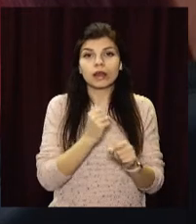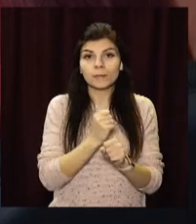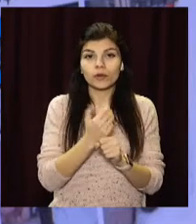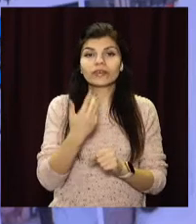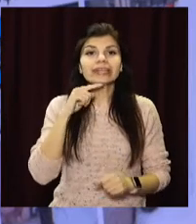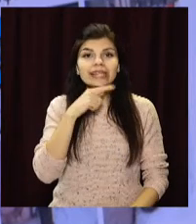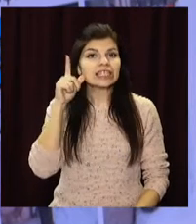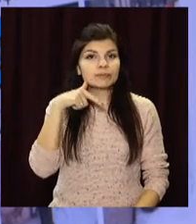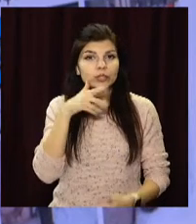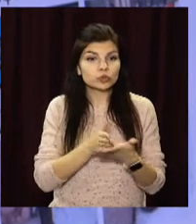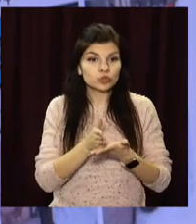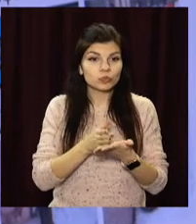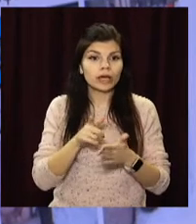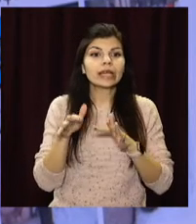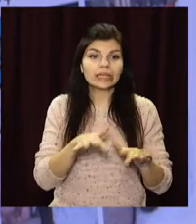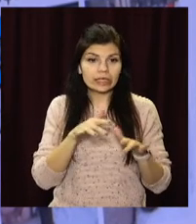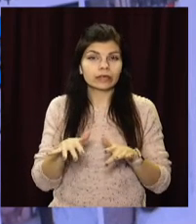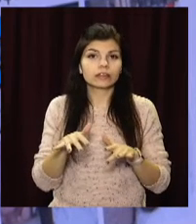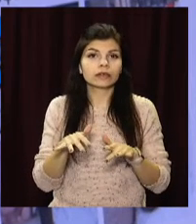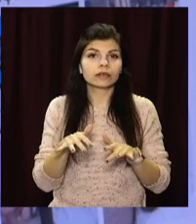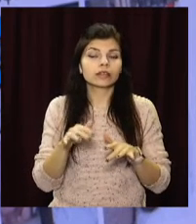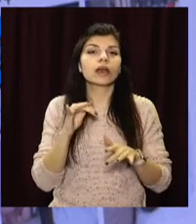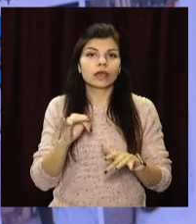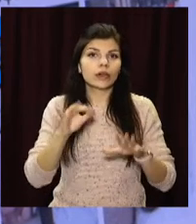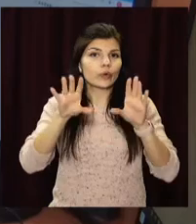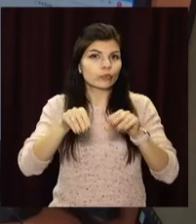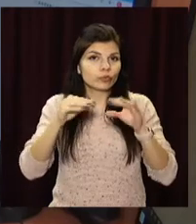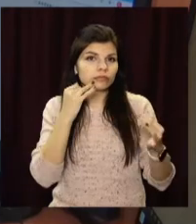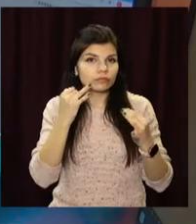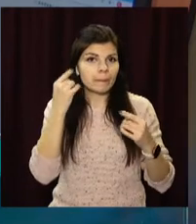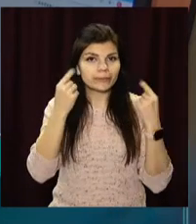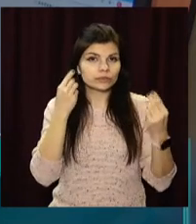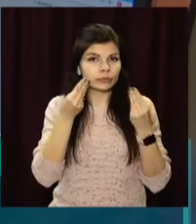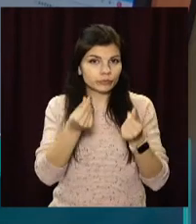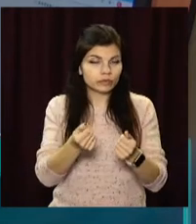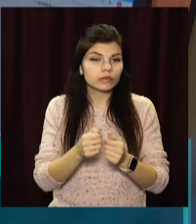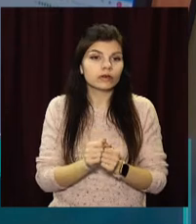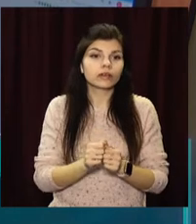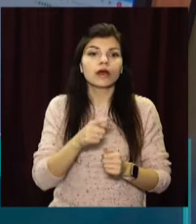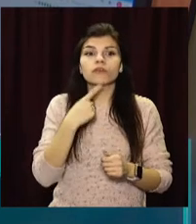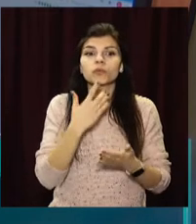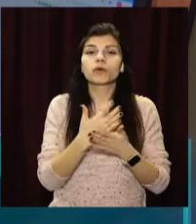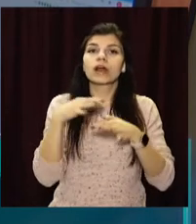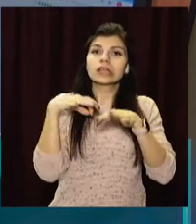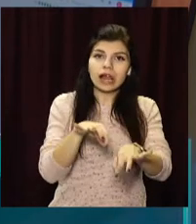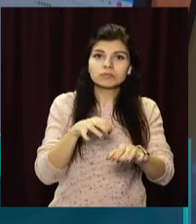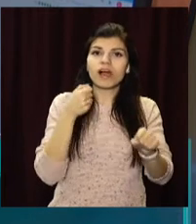єдиної диспетчерської служби – дій і водночас заспокоюй. Різні аварійні ситуації –